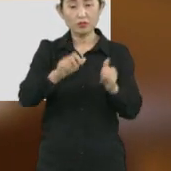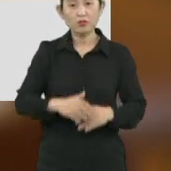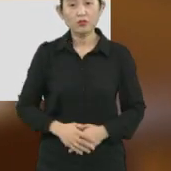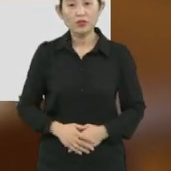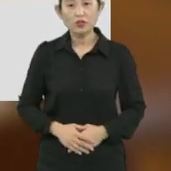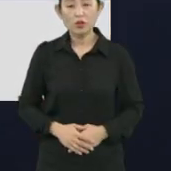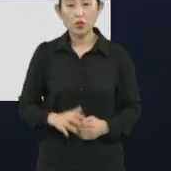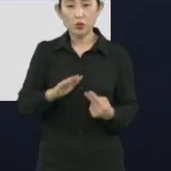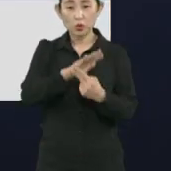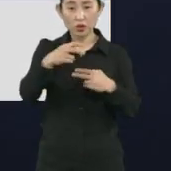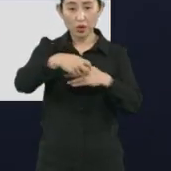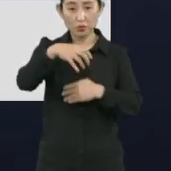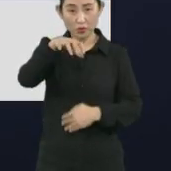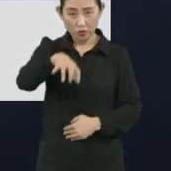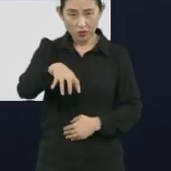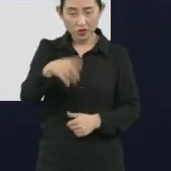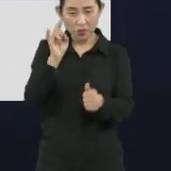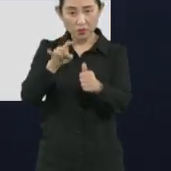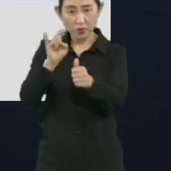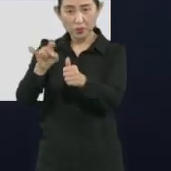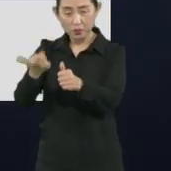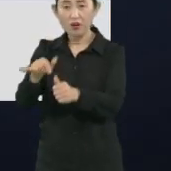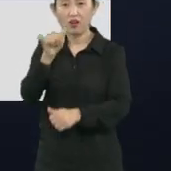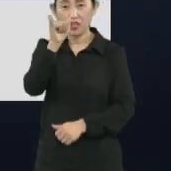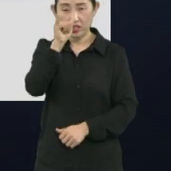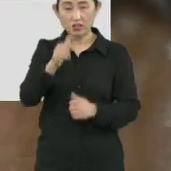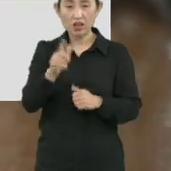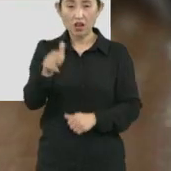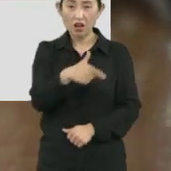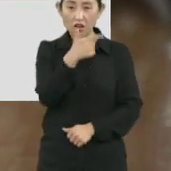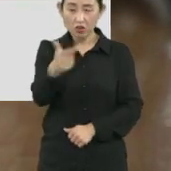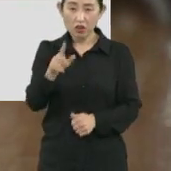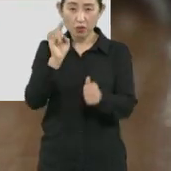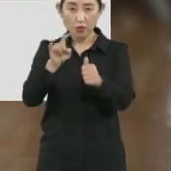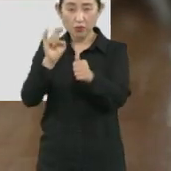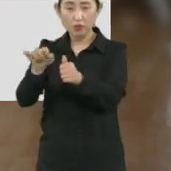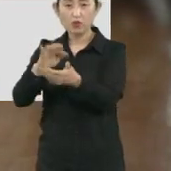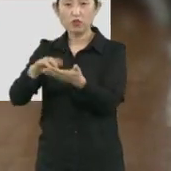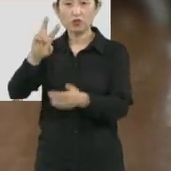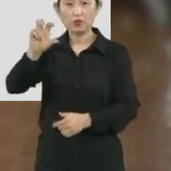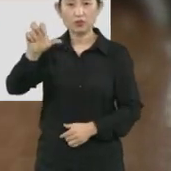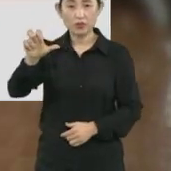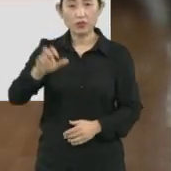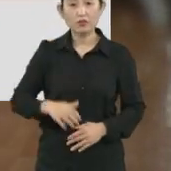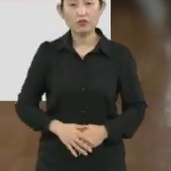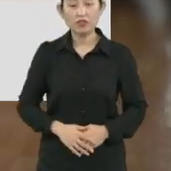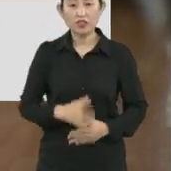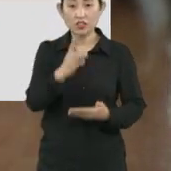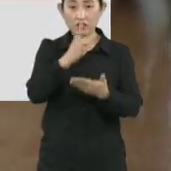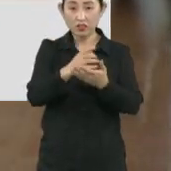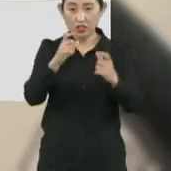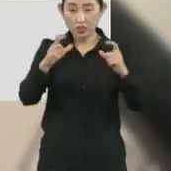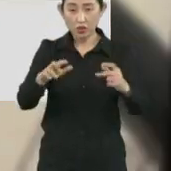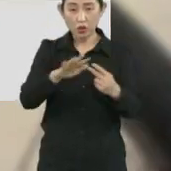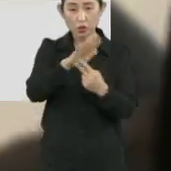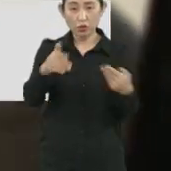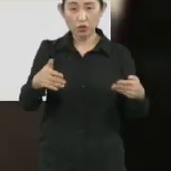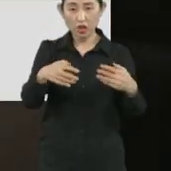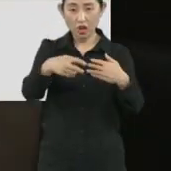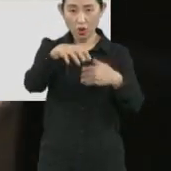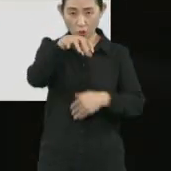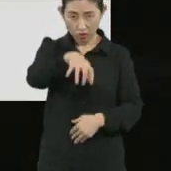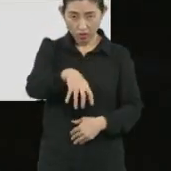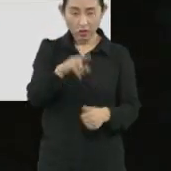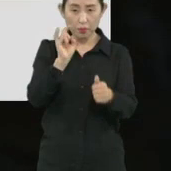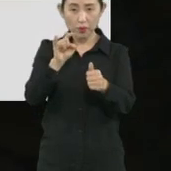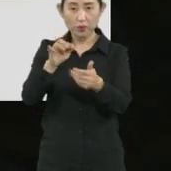늘었고 요양병원 등에서도 확진자가 추가돼 하루 사이 25명이 확진됐습니다. 천안에선 요양원 집단 감염